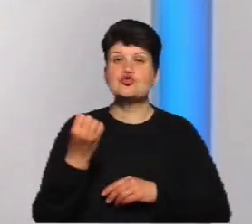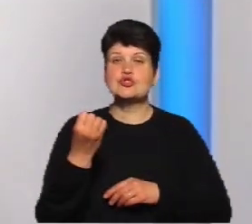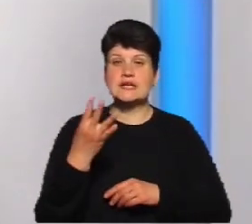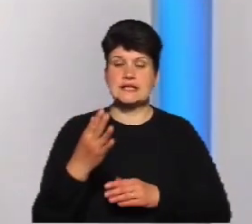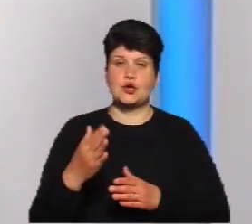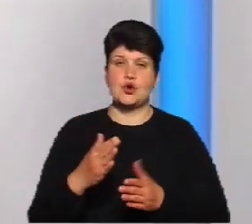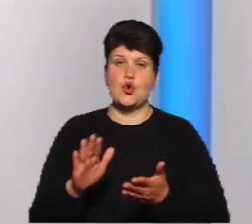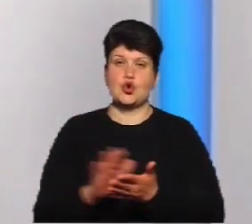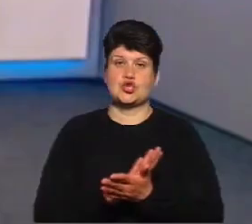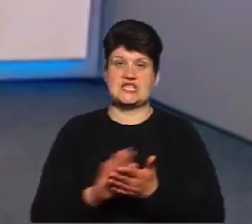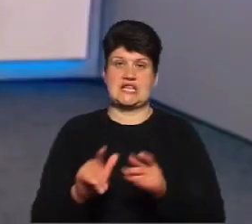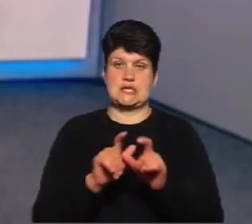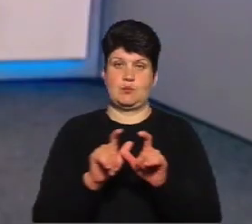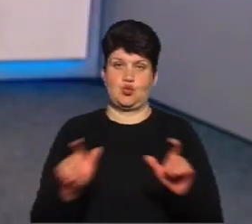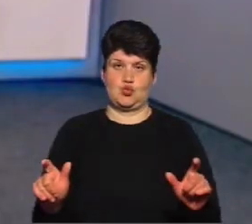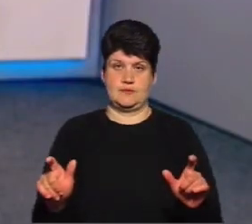споруд.